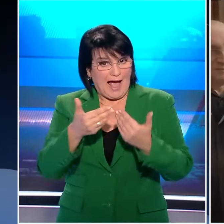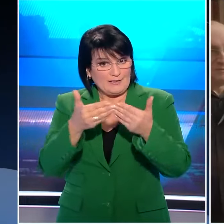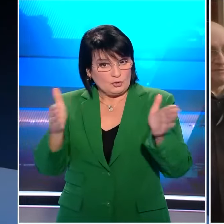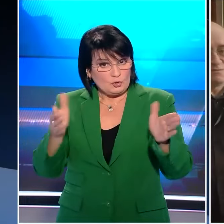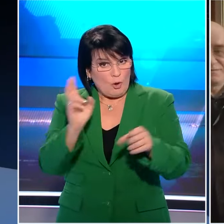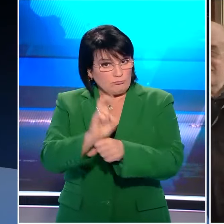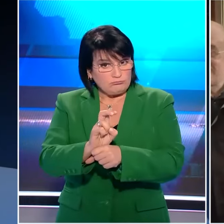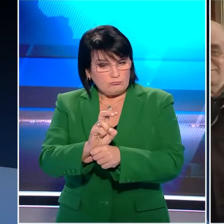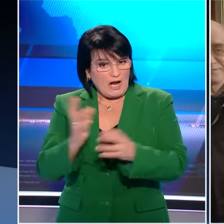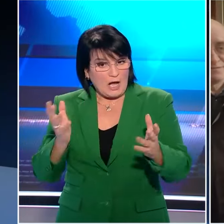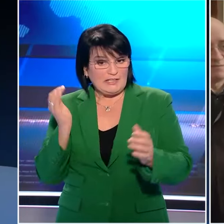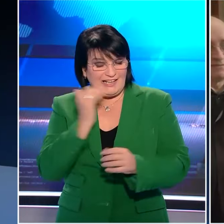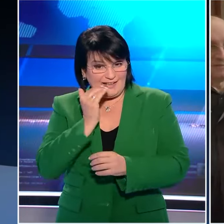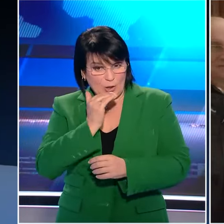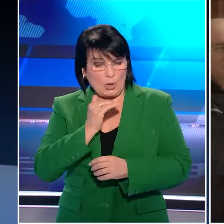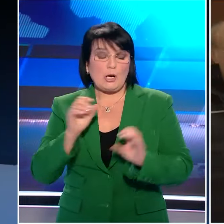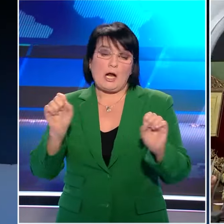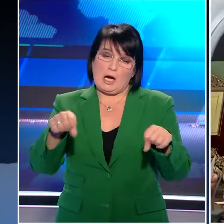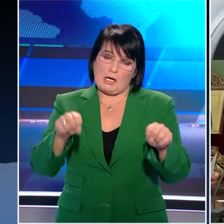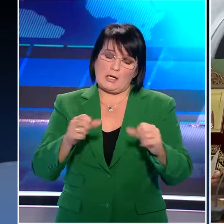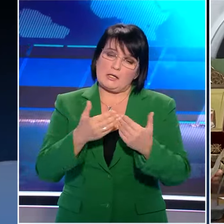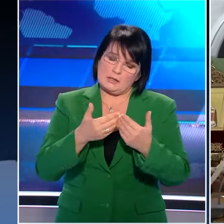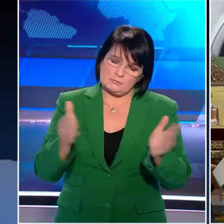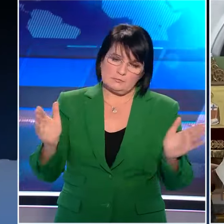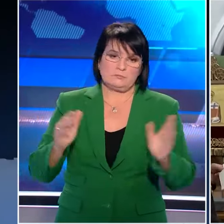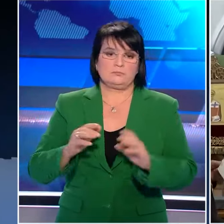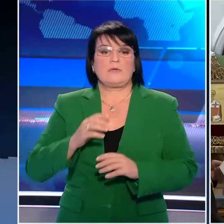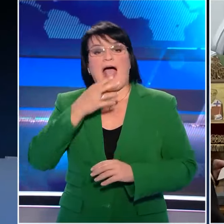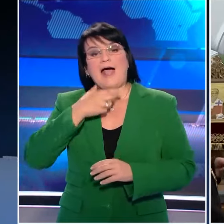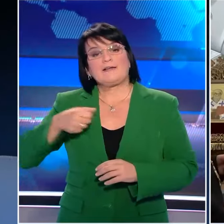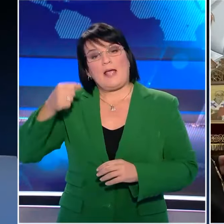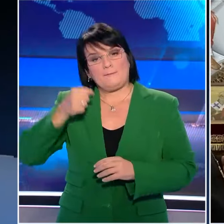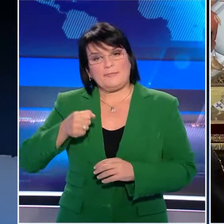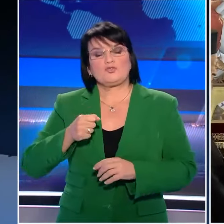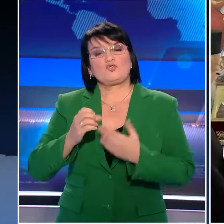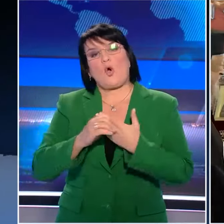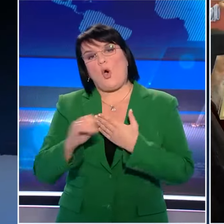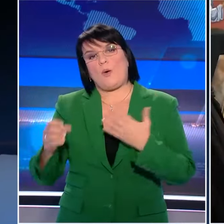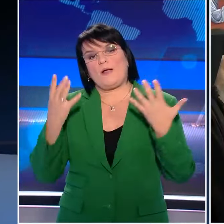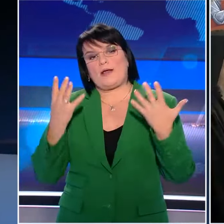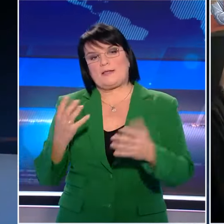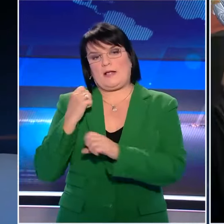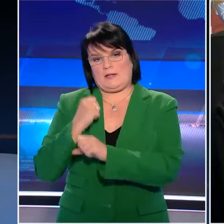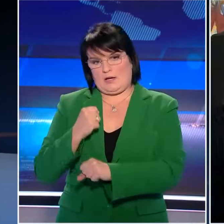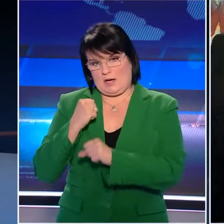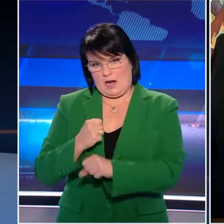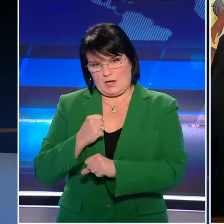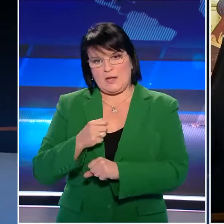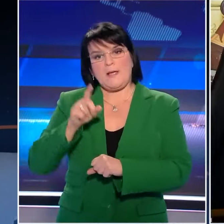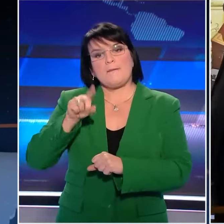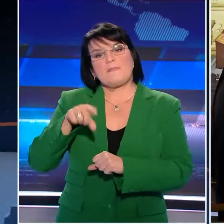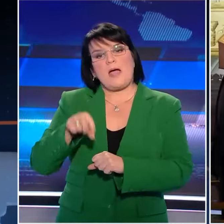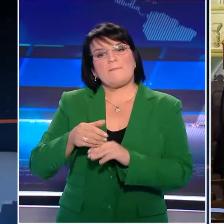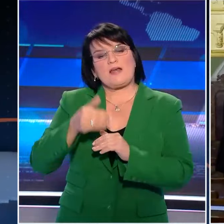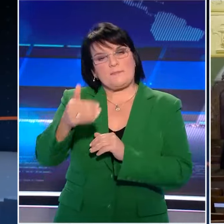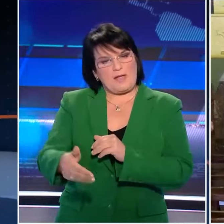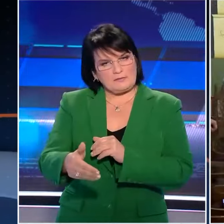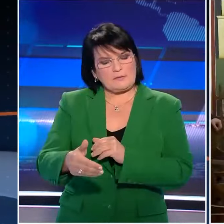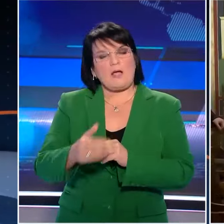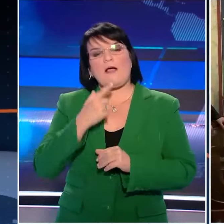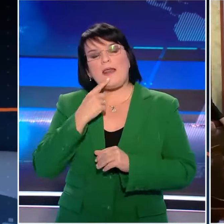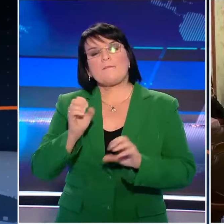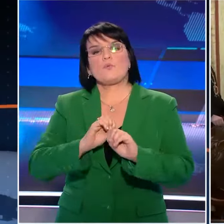είναι ανοιχτά. Άμεσα. Όλα είναι ανοιχτά. Οι δηλώσεις αυτές του Αρχιεπισκόπου έγιναν στο Open στις 9 Ιανουαρίου. Μια ημέρα μετά τη συνάντηση που είχε,